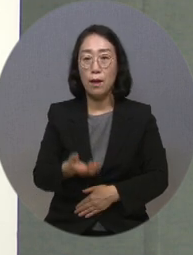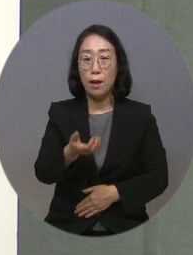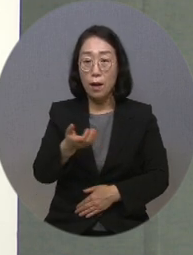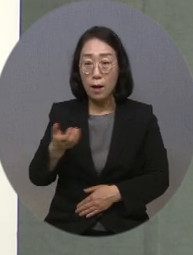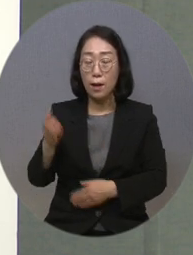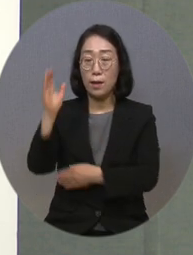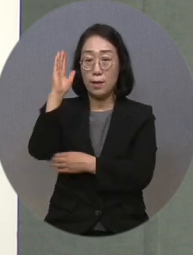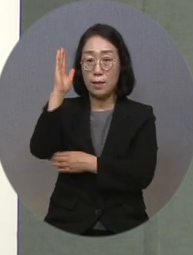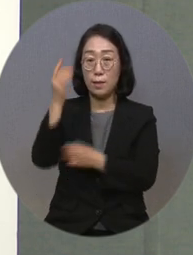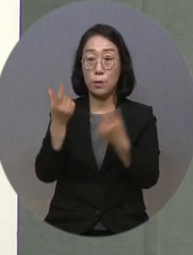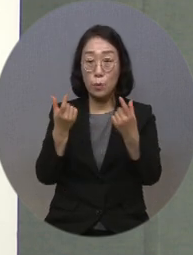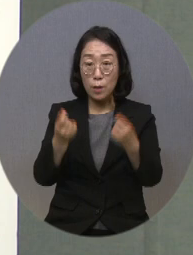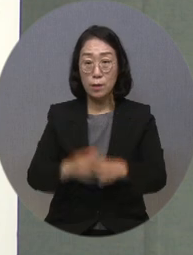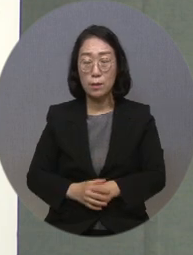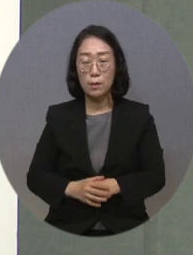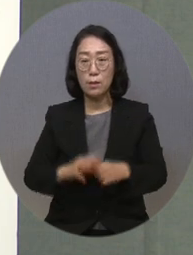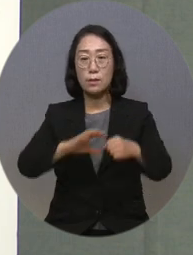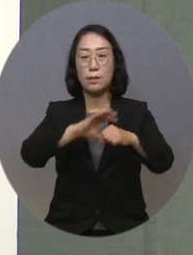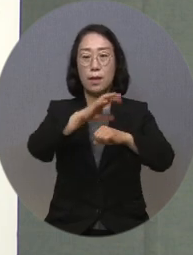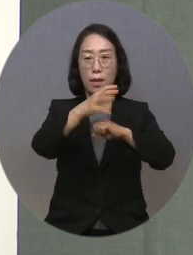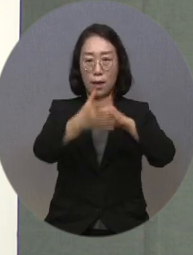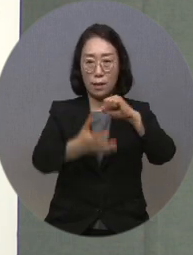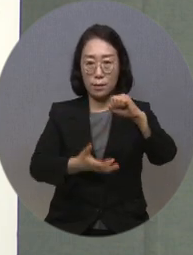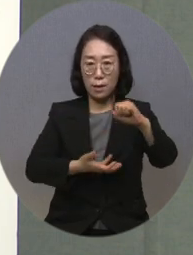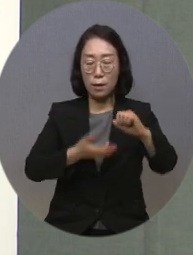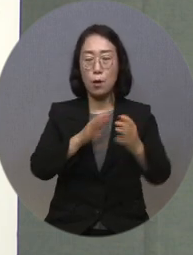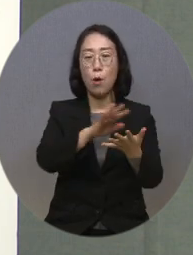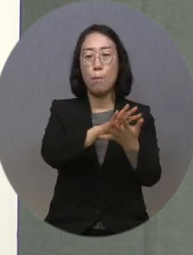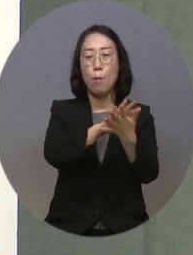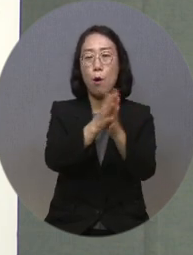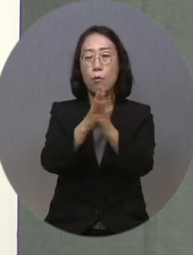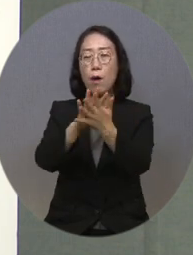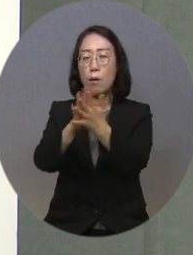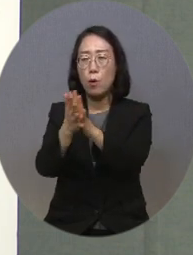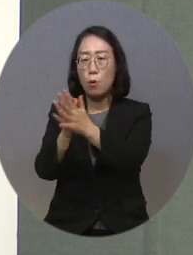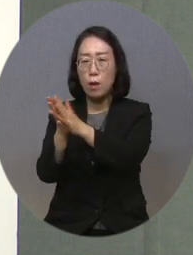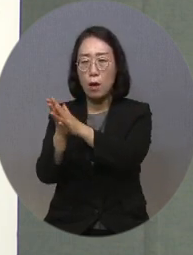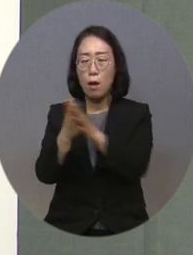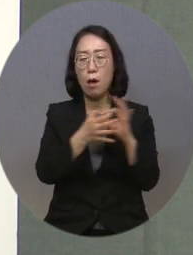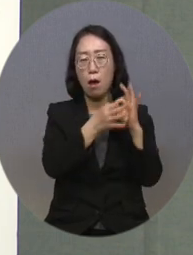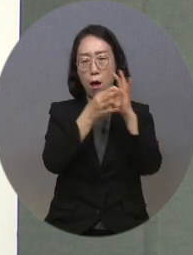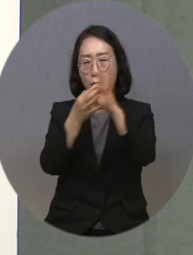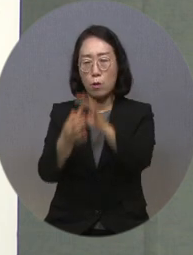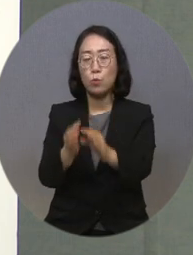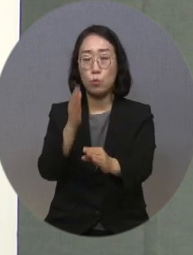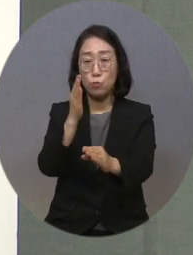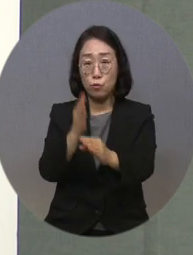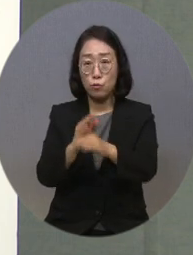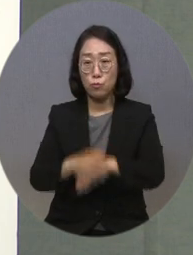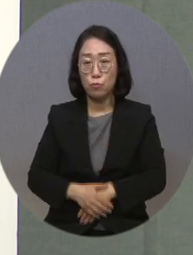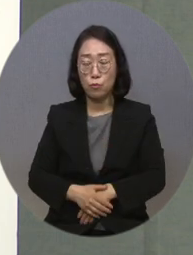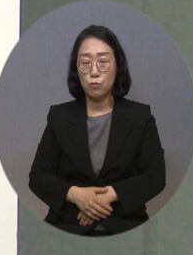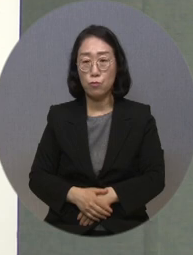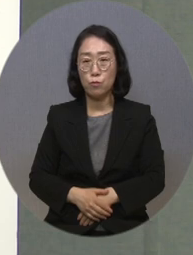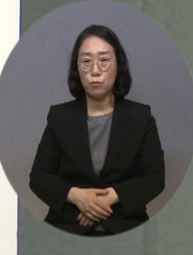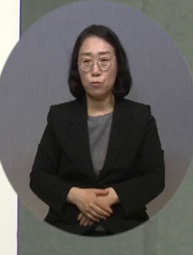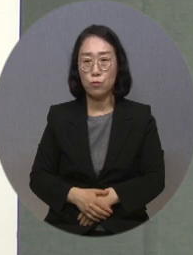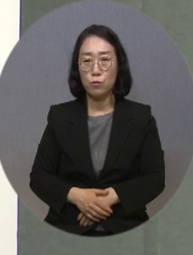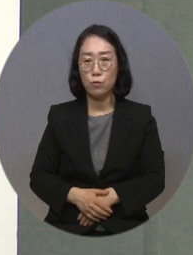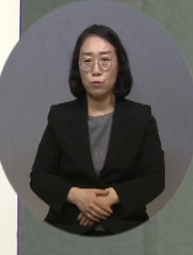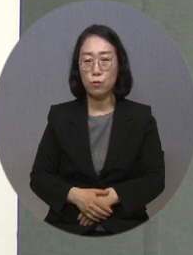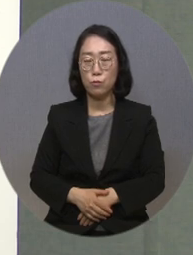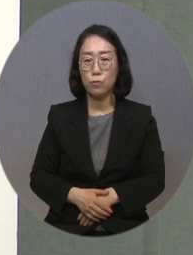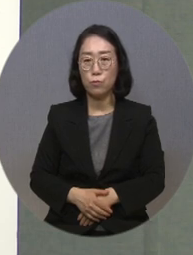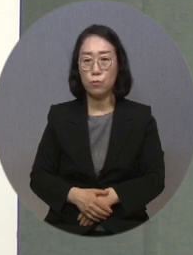것처럼 이렇게 세상은 변하고 또 변하고 합니다. 그런데 머지않은 곳에서